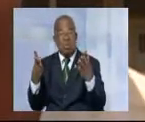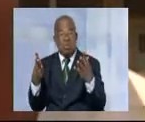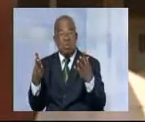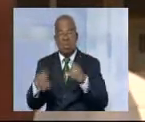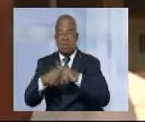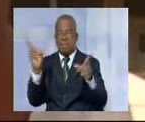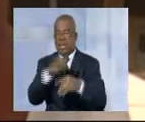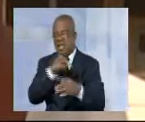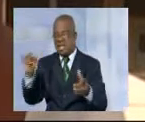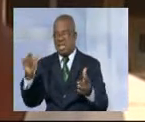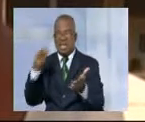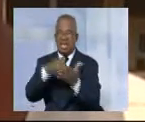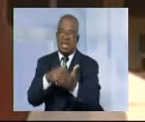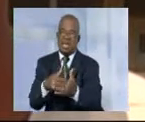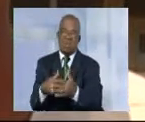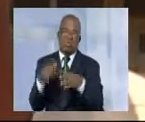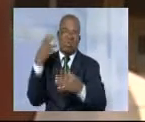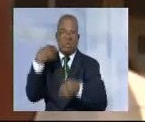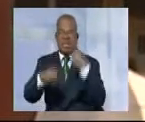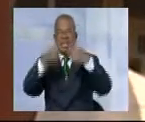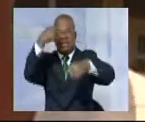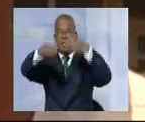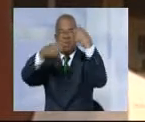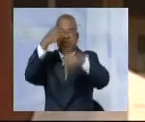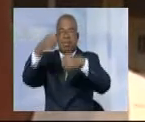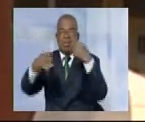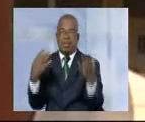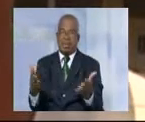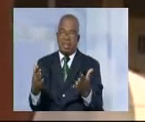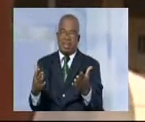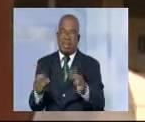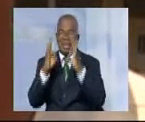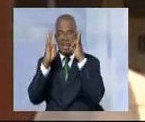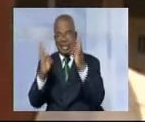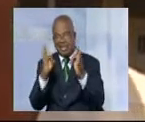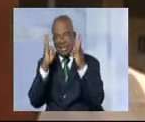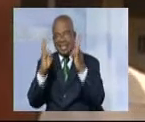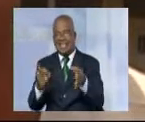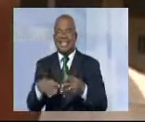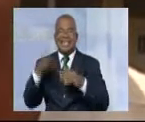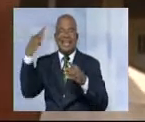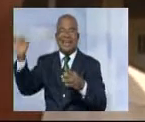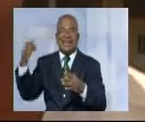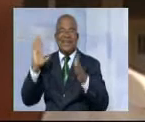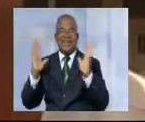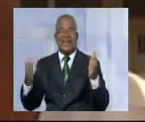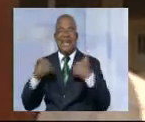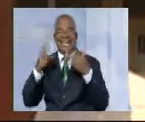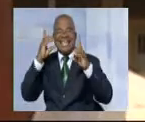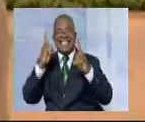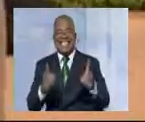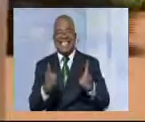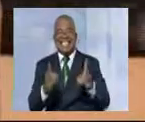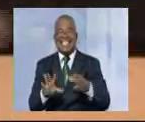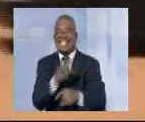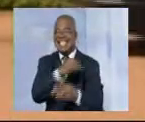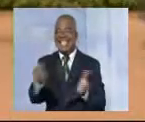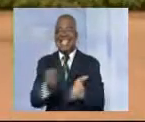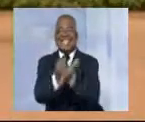quelques difficultés. Je pense que cette prolongation permettra vraiment à résoudre définitivement le